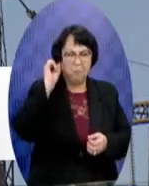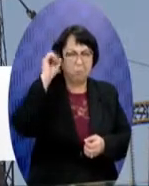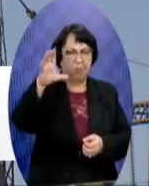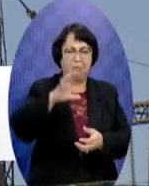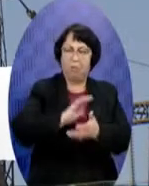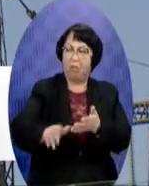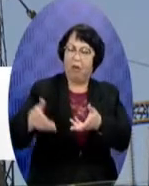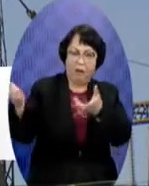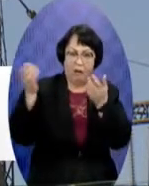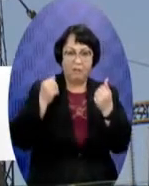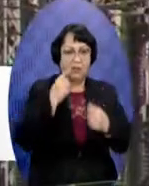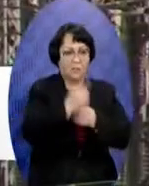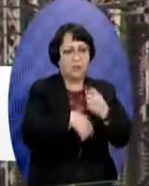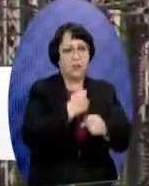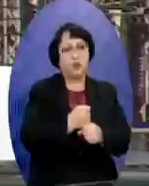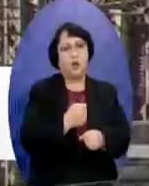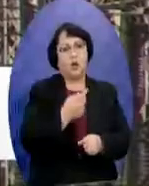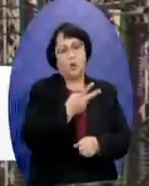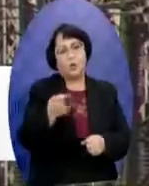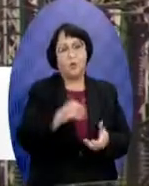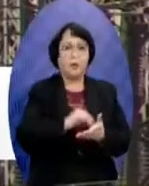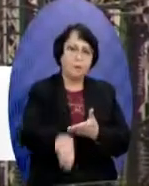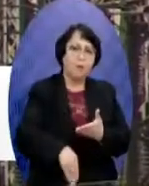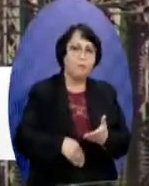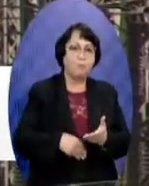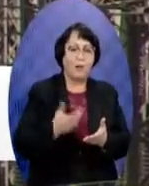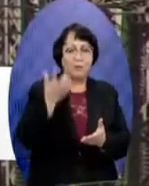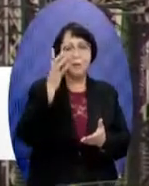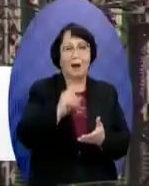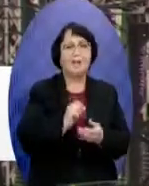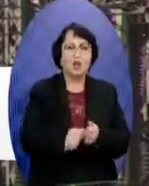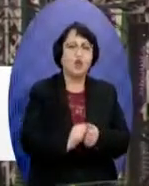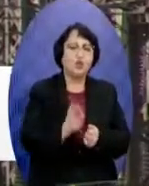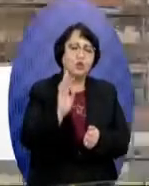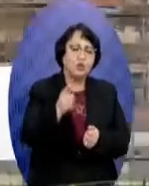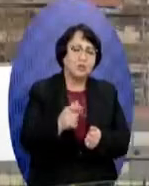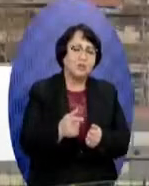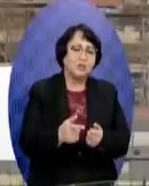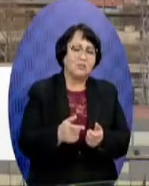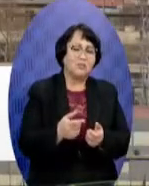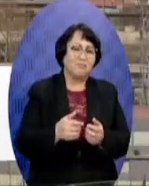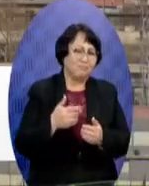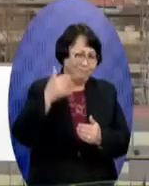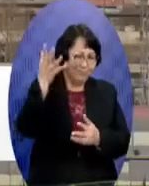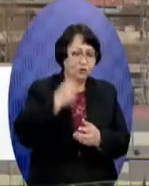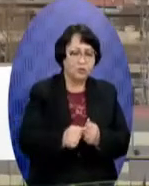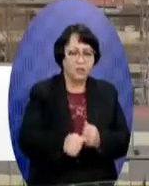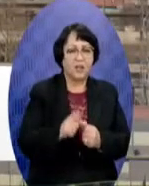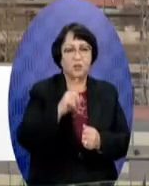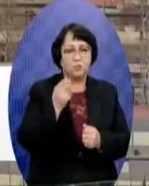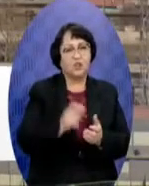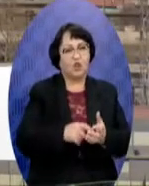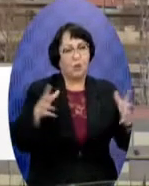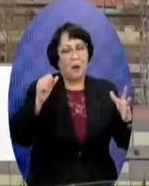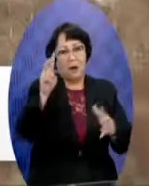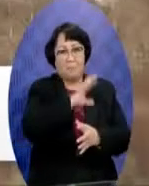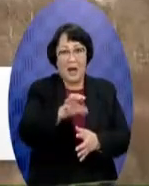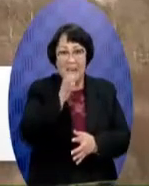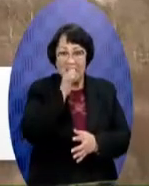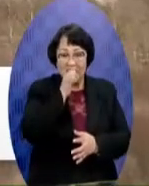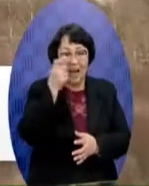бид багаар бодоход жилдээ 200 гаруй тэрбум төгрөг төлж байна. Хэрвээ эрчим хүчний хэрэглээ өндөртэй томоохон аж ахуйн нэгжүүд дор бүрнээ